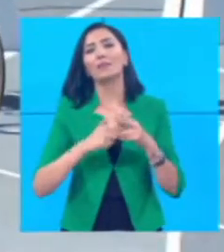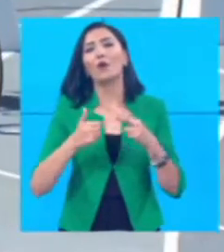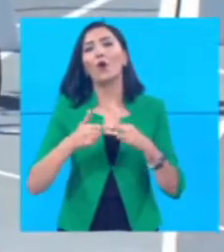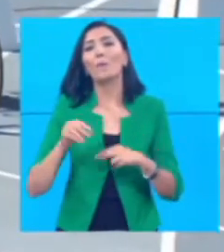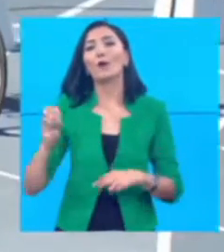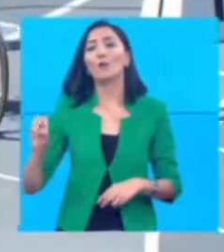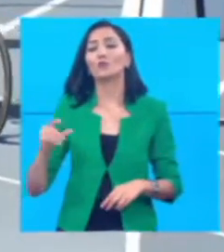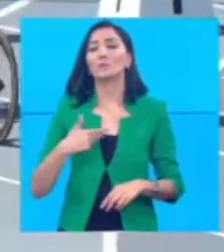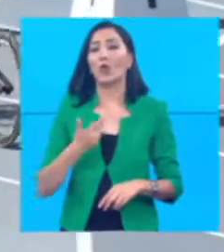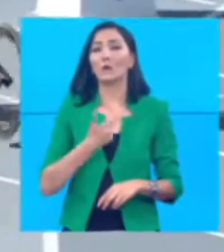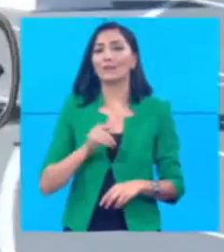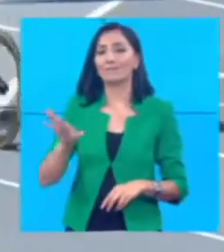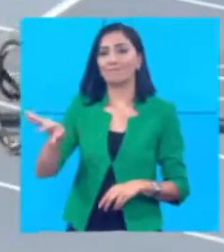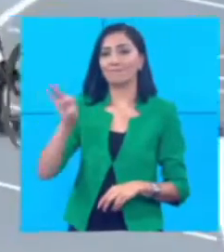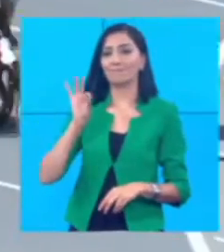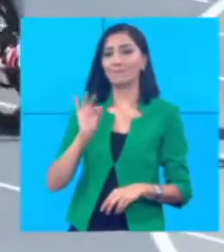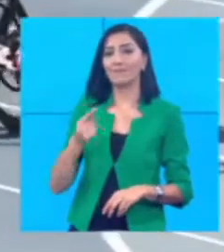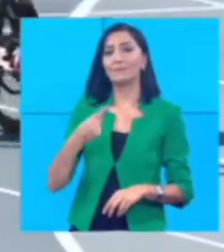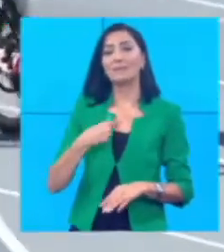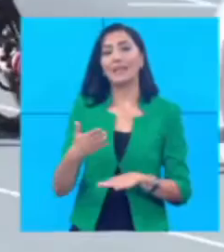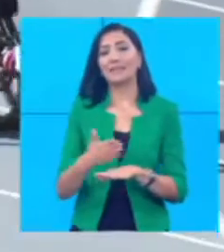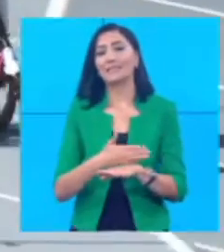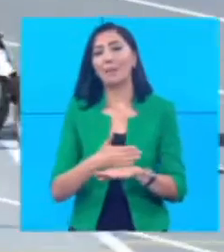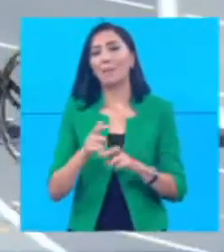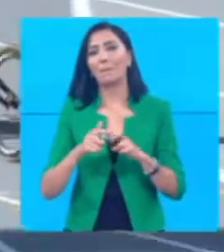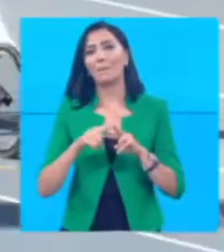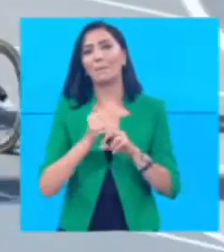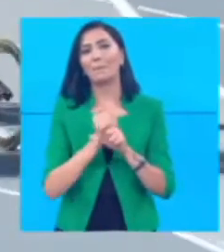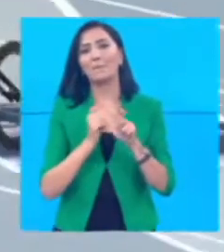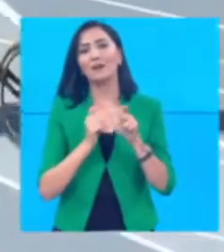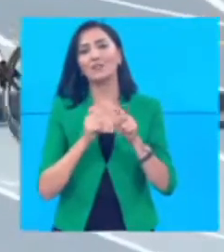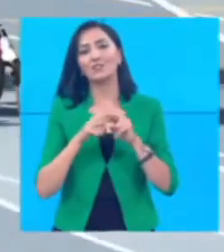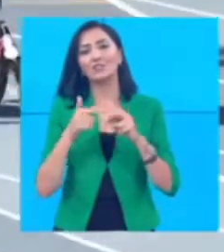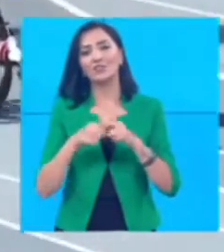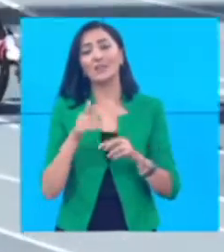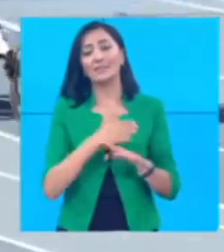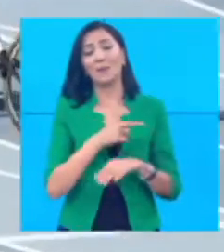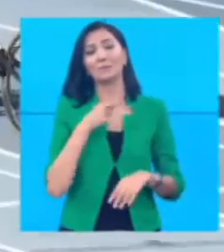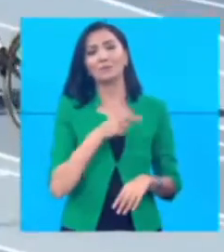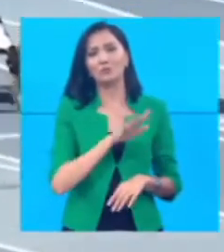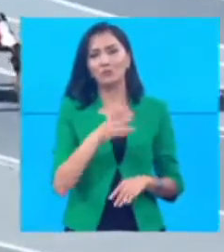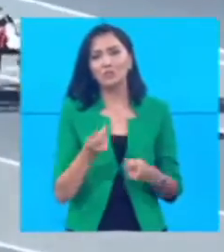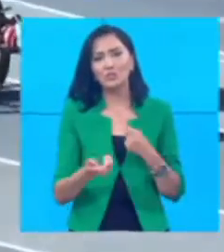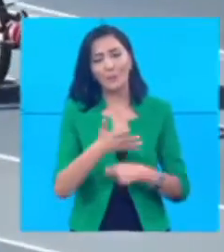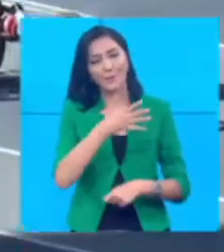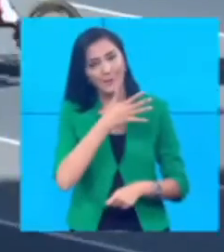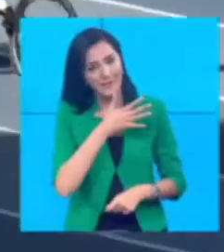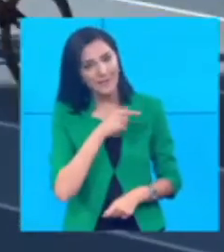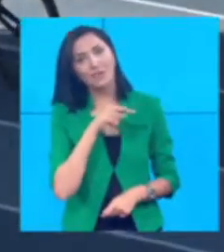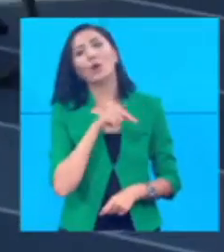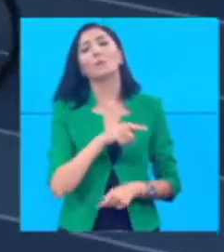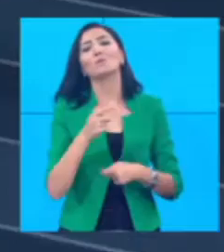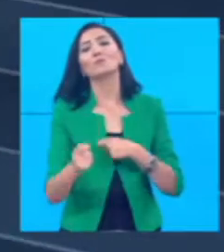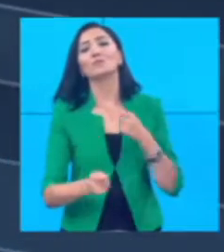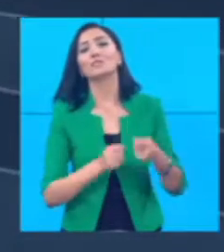Hoca'yı özellikle tercih etmemizdeki sebebimiz Bağcılar'da oydu. Yani çünkü bu işi biliyor